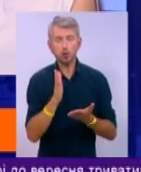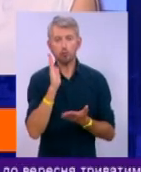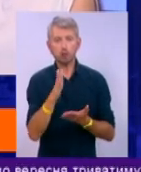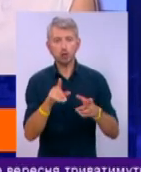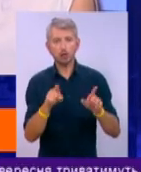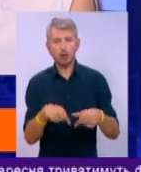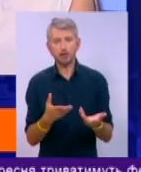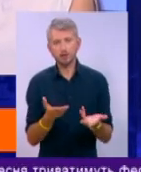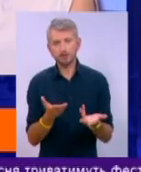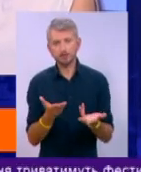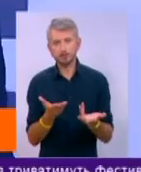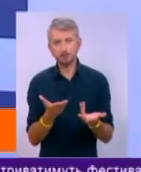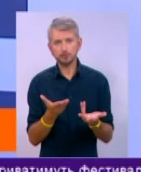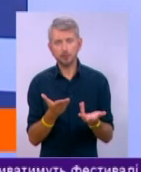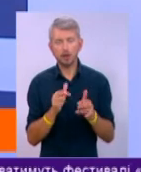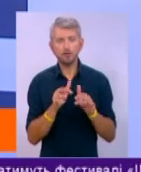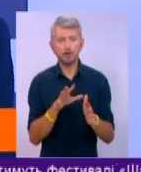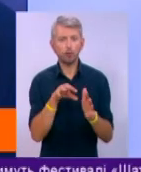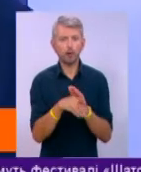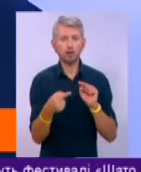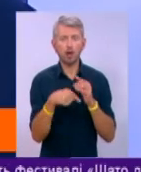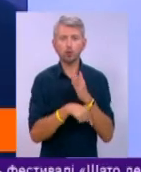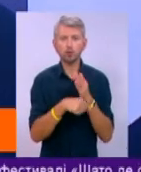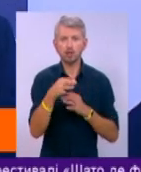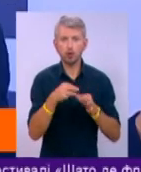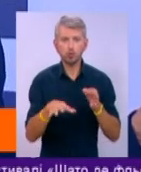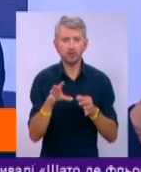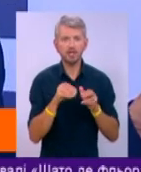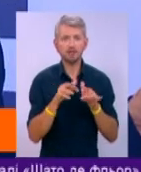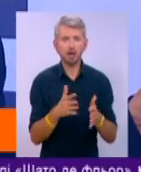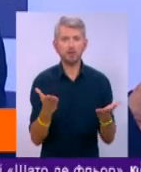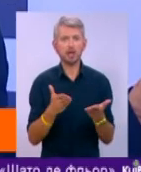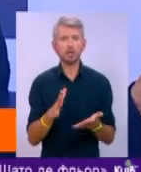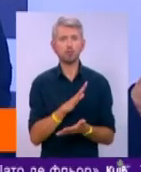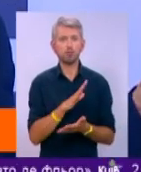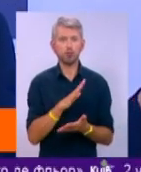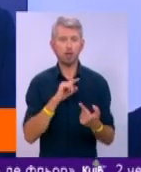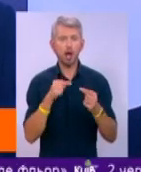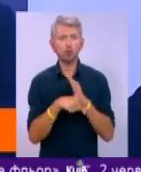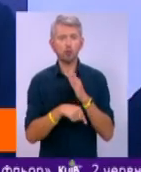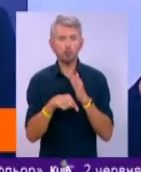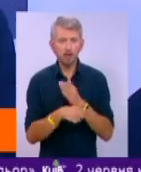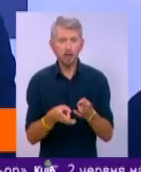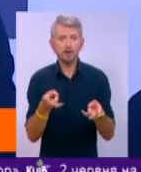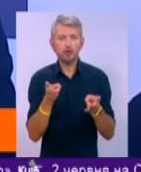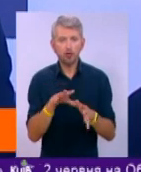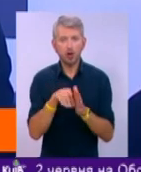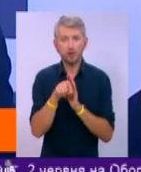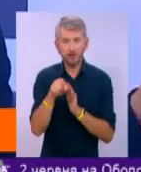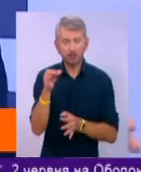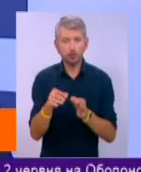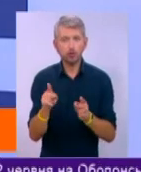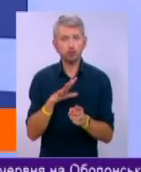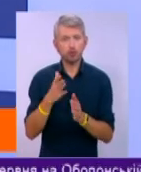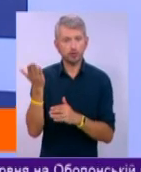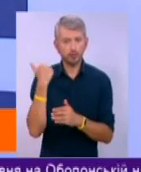навіть в дію введено антикорупційний суд, то всі справи, які були антикорупційні, залишаються в тих судах, які до цього